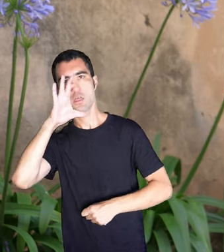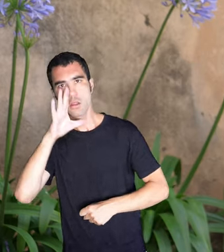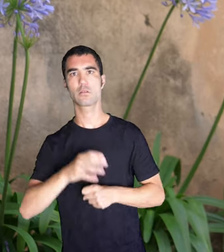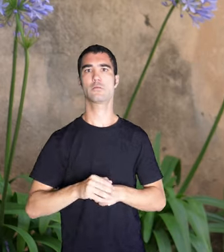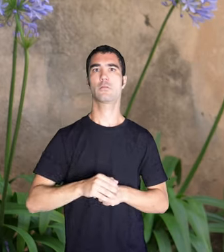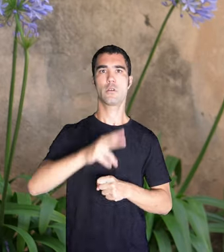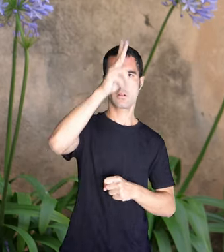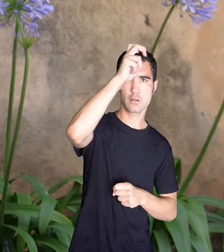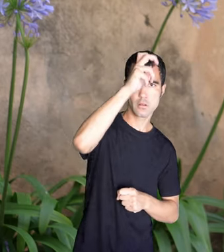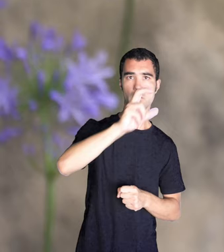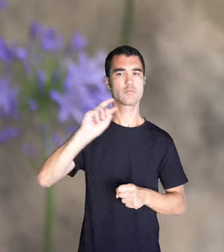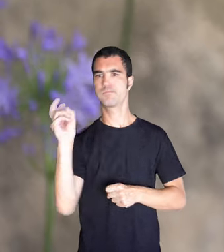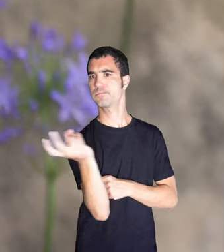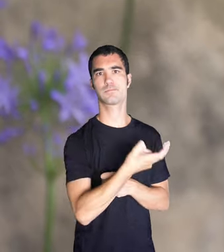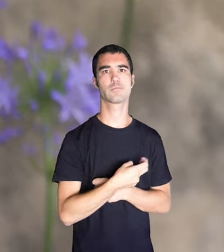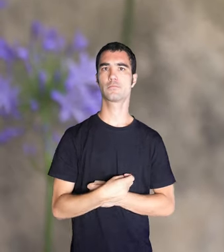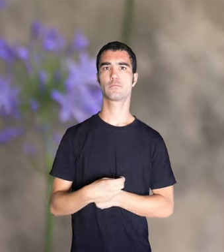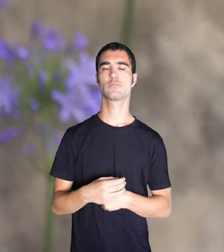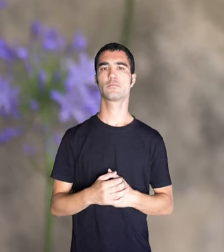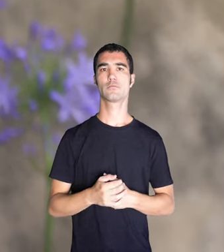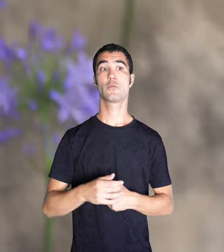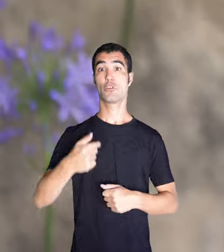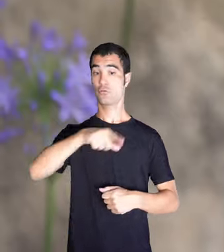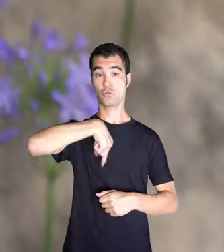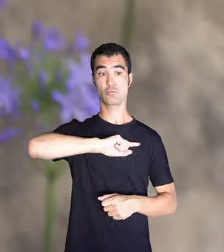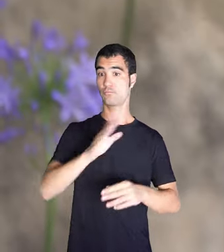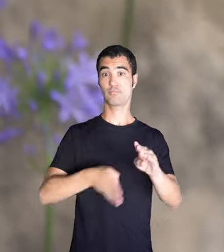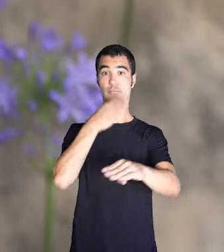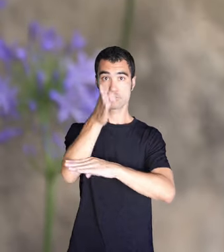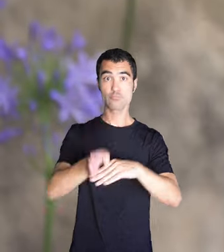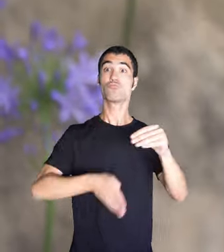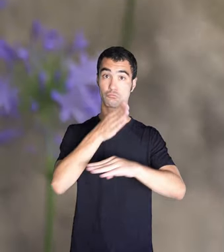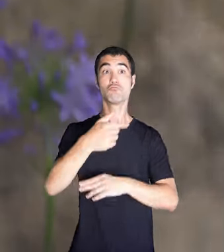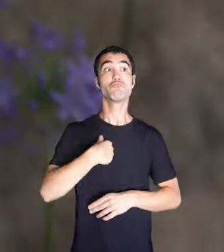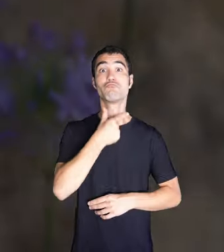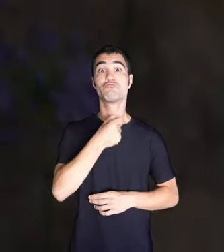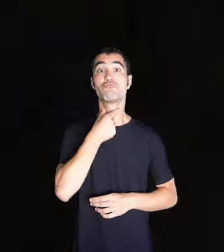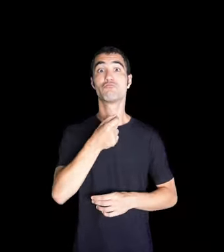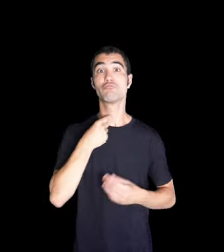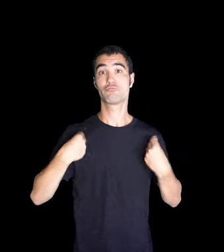tot, gallines, de tot. Quan me n'anàvem així, estava, jo m'agradava.